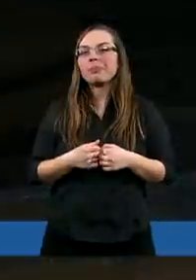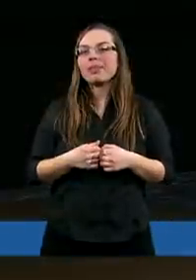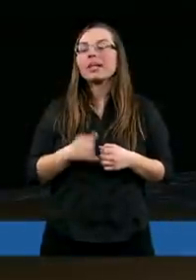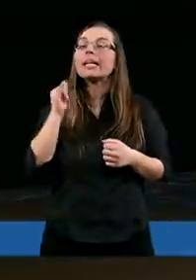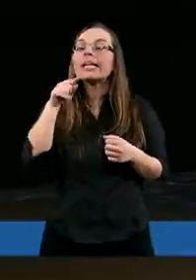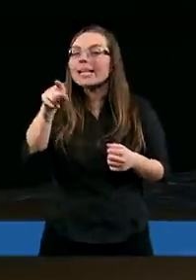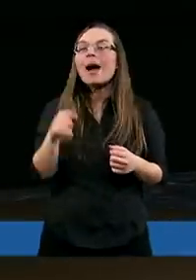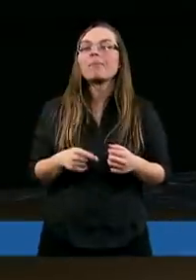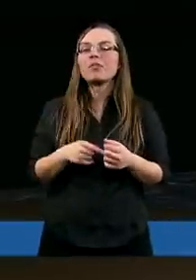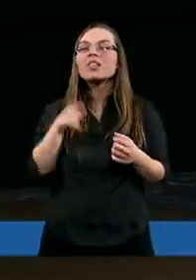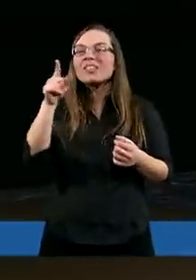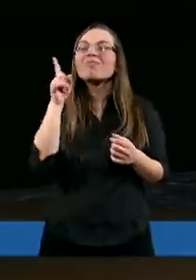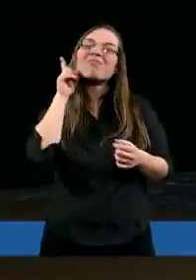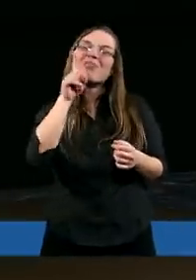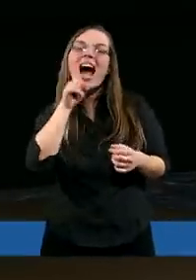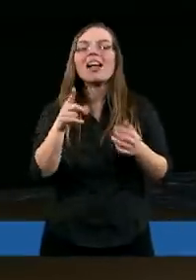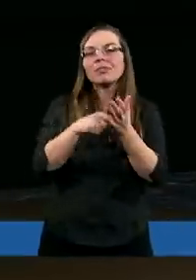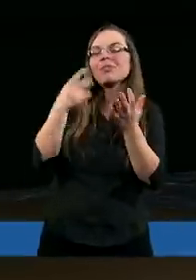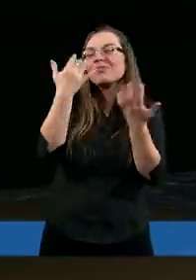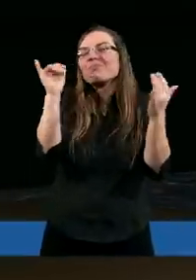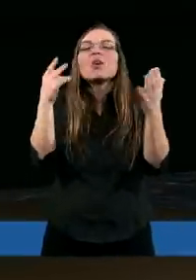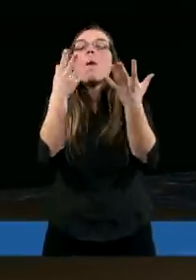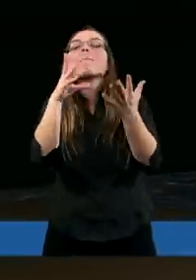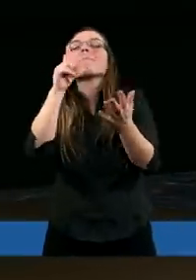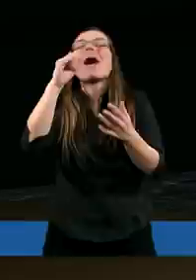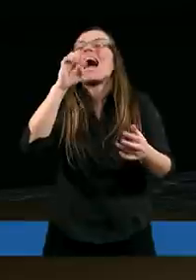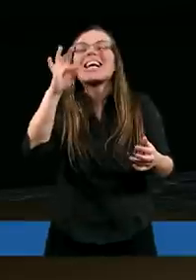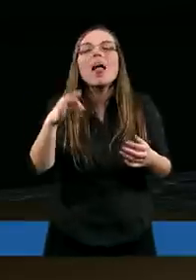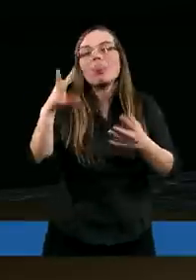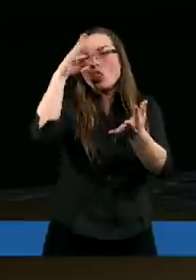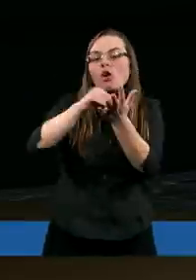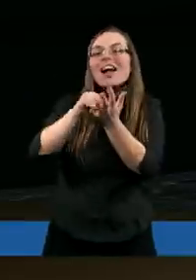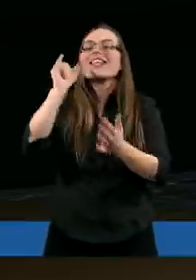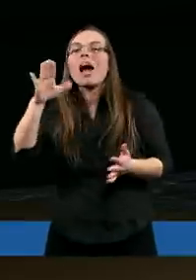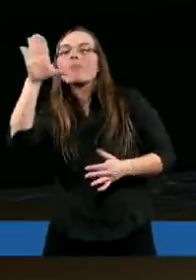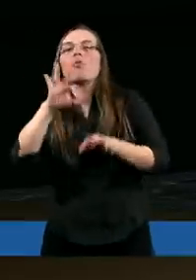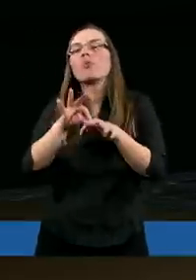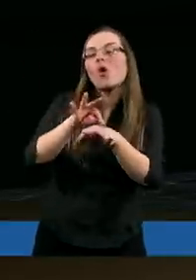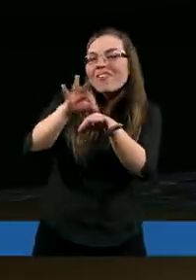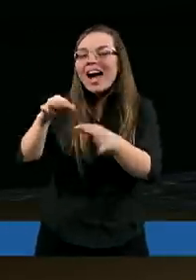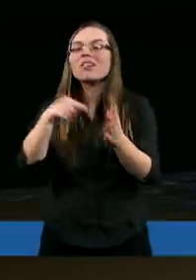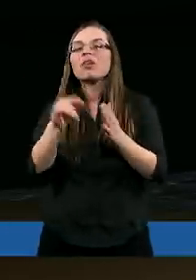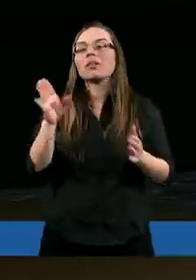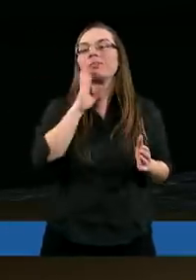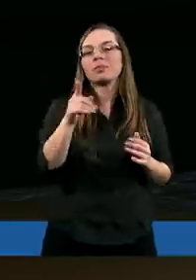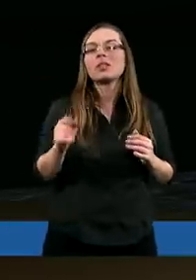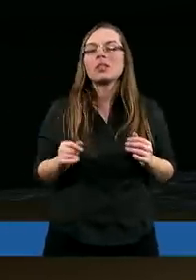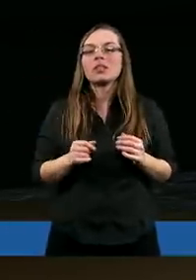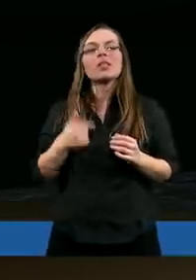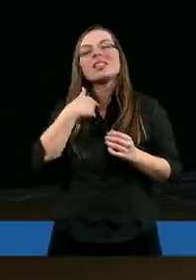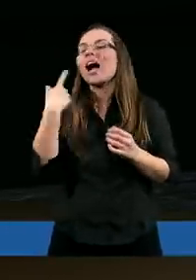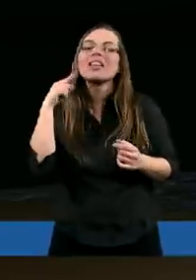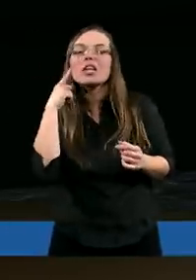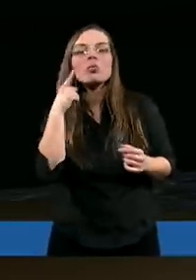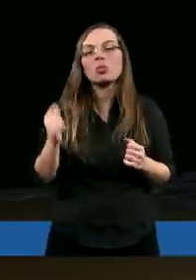Mam taki pakiet doświadczeń, jak Bóg prowadził, jak ja nie